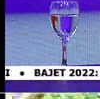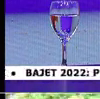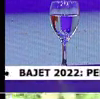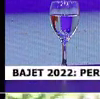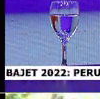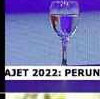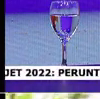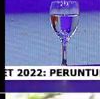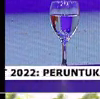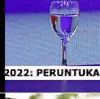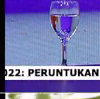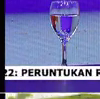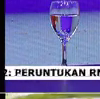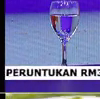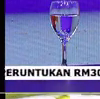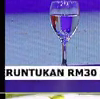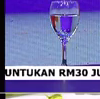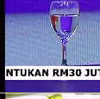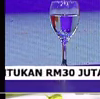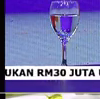sayu.